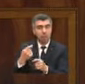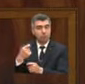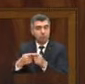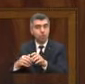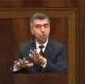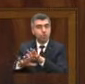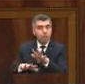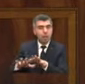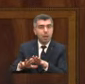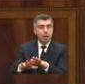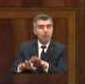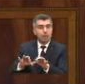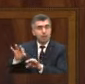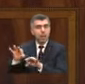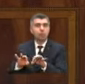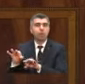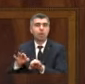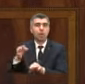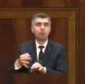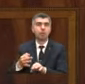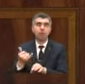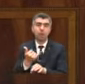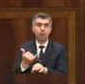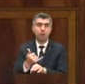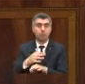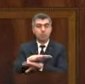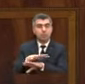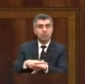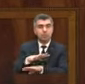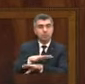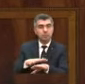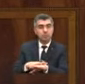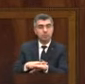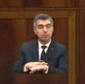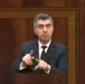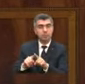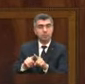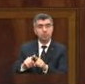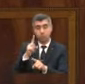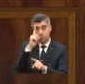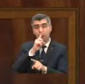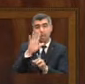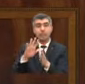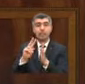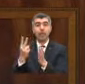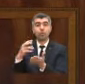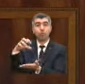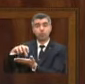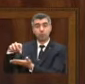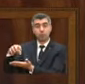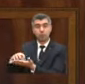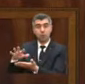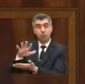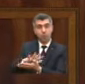واجتماعية واستراتيجية. التنزيل الجهوي، احنا غادي في التوجه ديال الجهوية، خصنا التنزيل